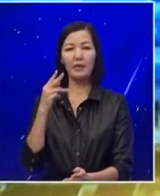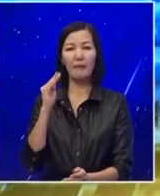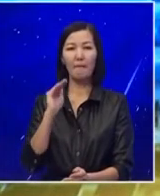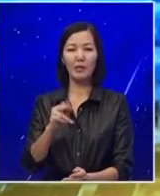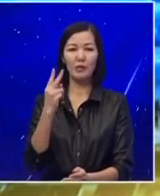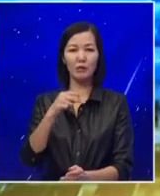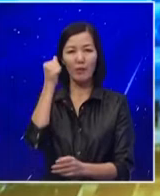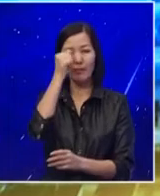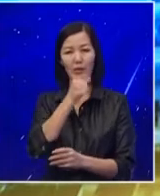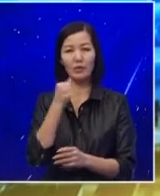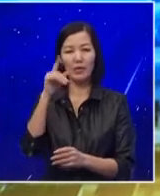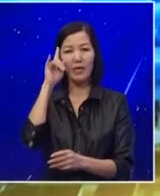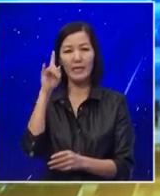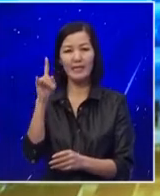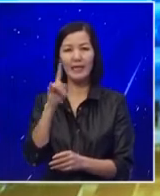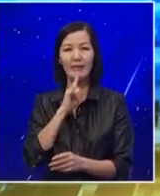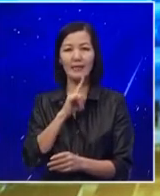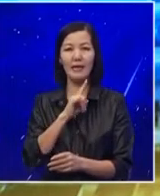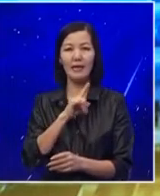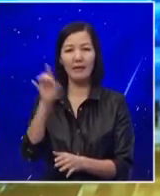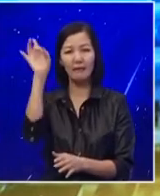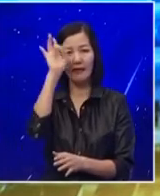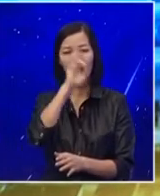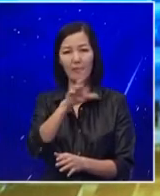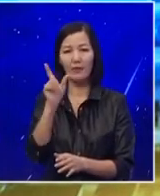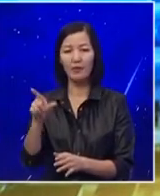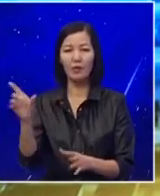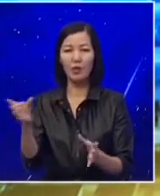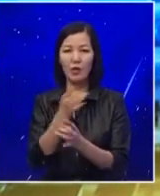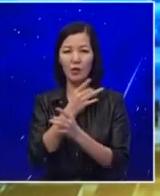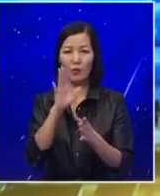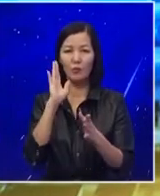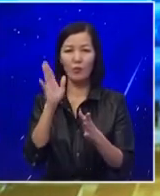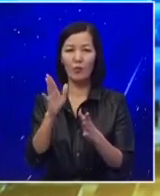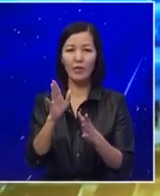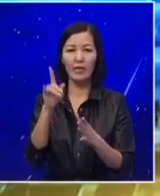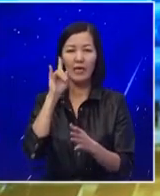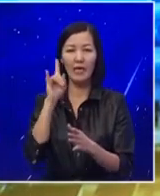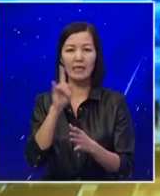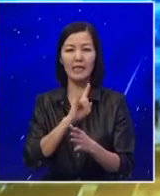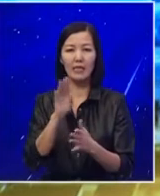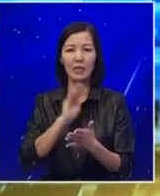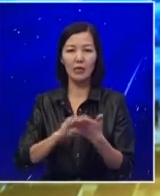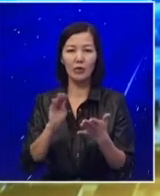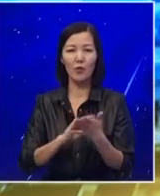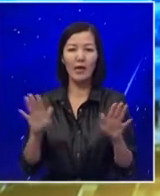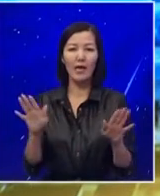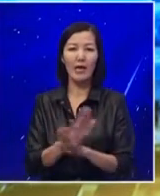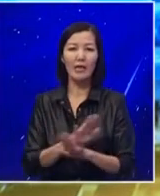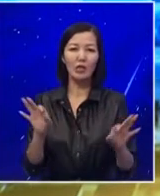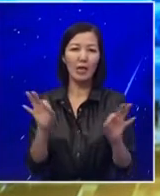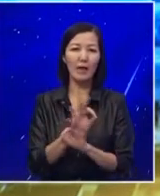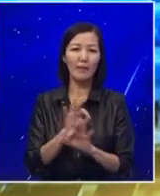Екі жыл елімізге танымал бірқатар тұлғалардың мерейтойымен айшықтала түспек. Солардың бірі қазақтың ақын, жырауы, әнші